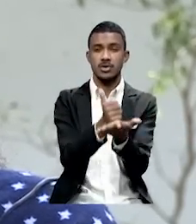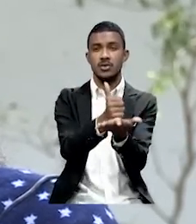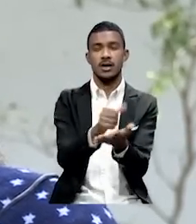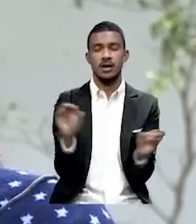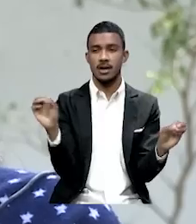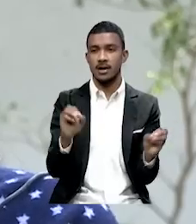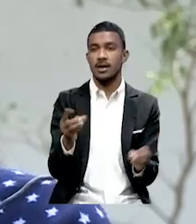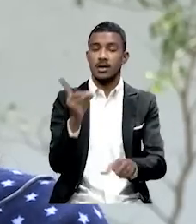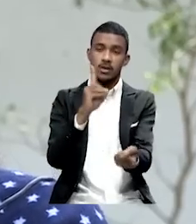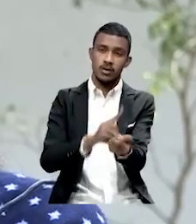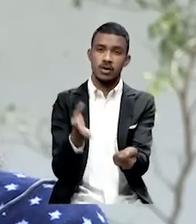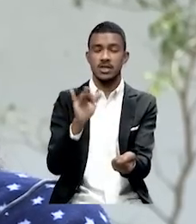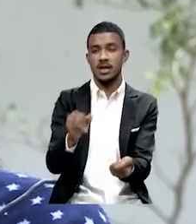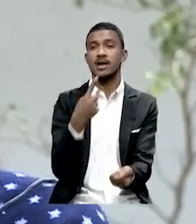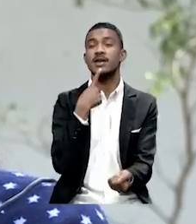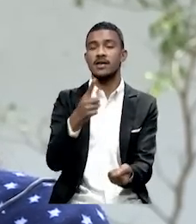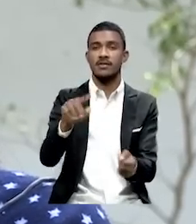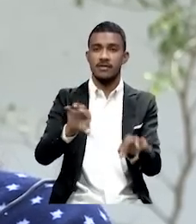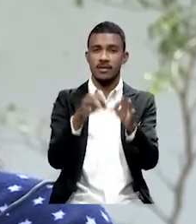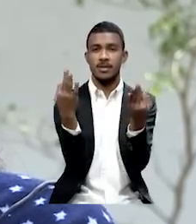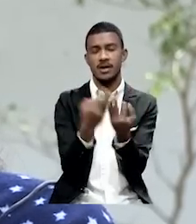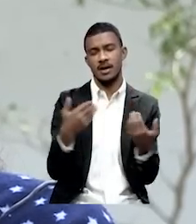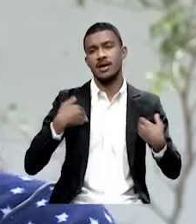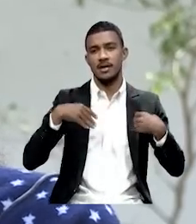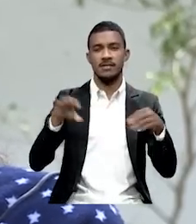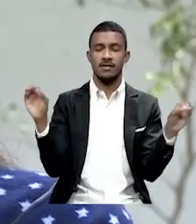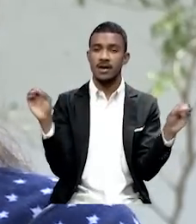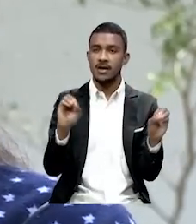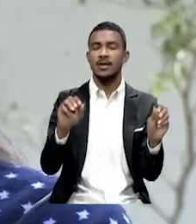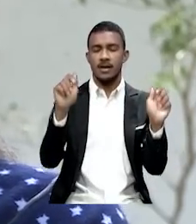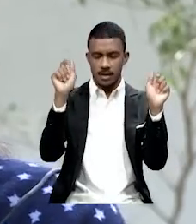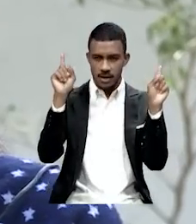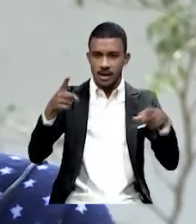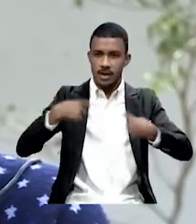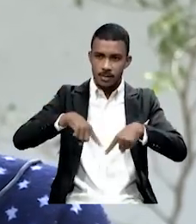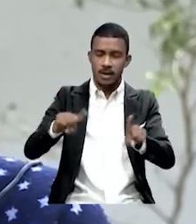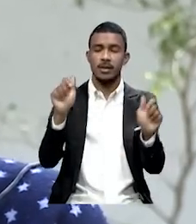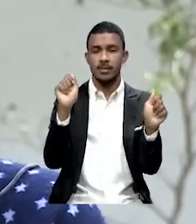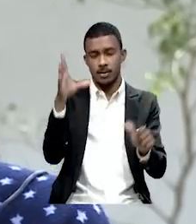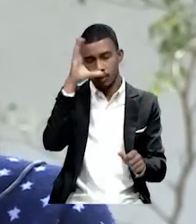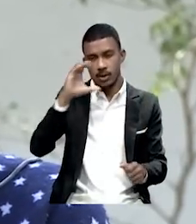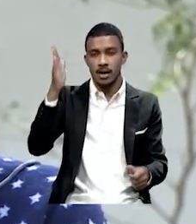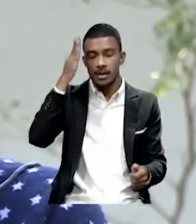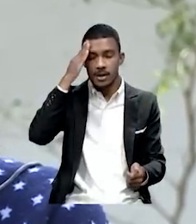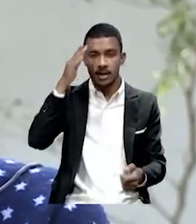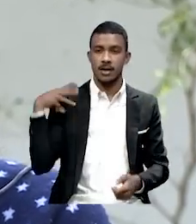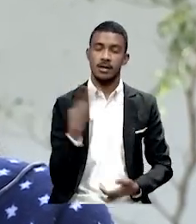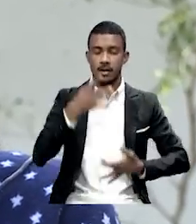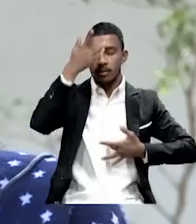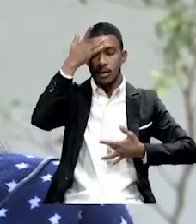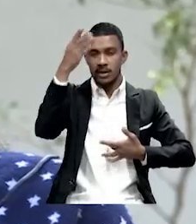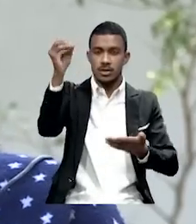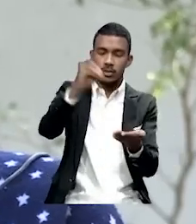ni atau family iya kan lah ya ni teng serba para atau detektif ni muaras to iya